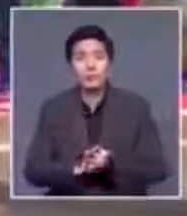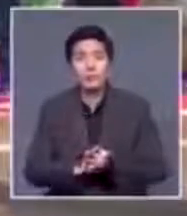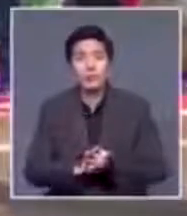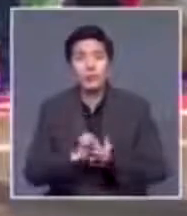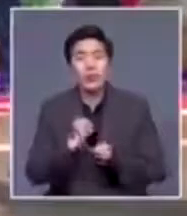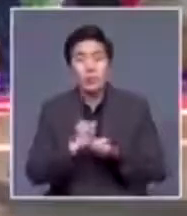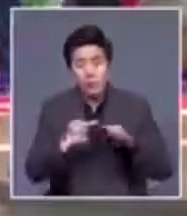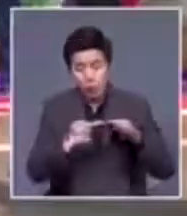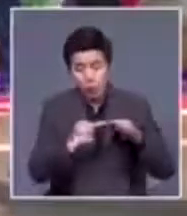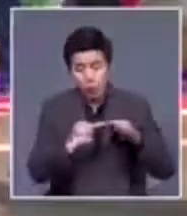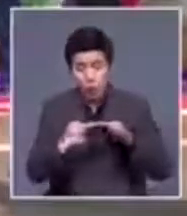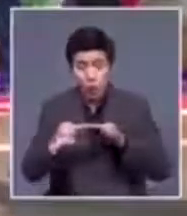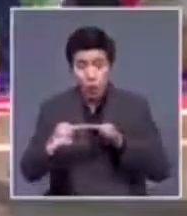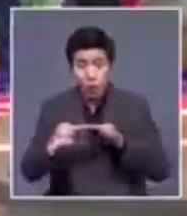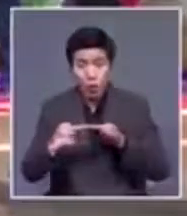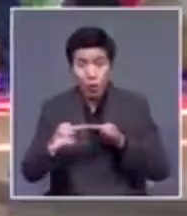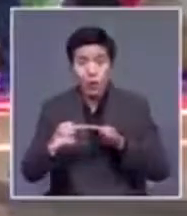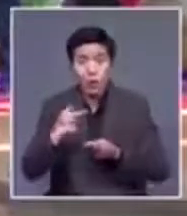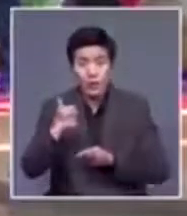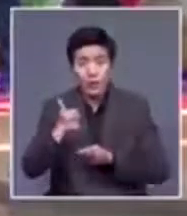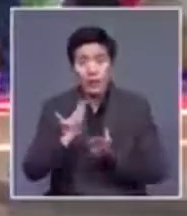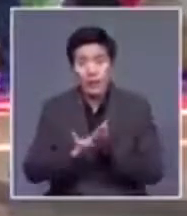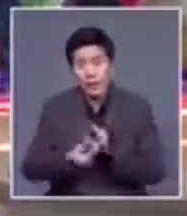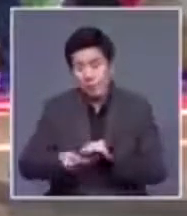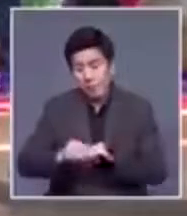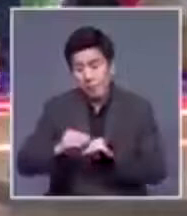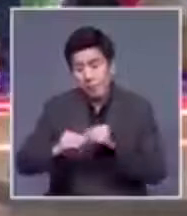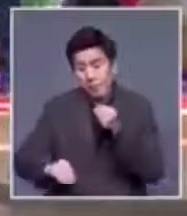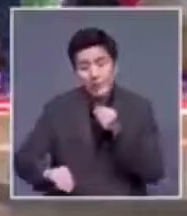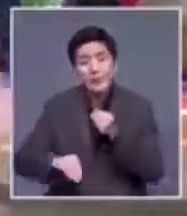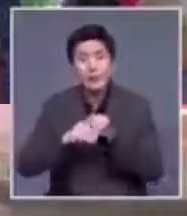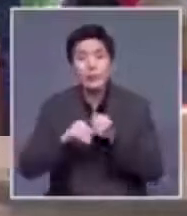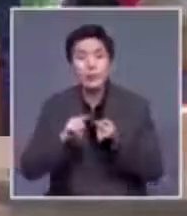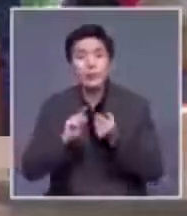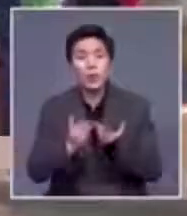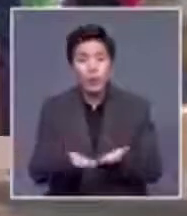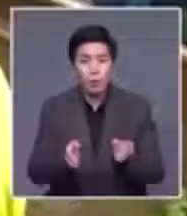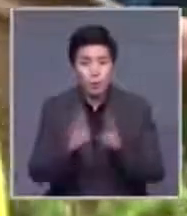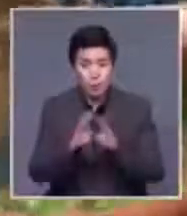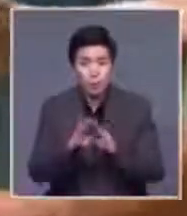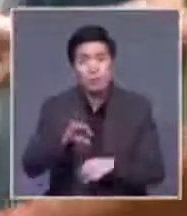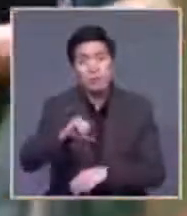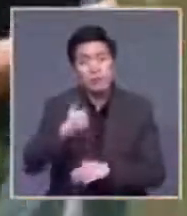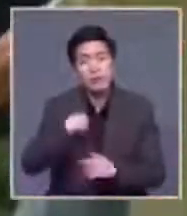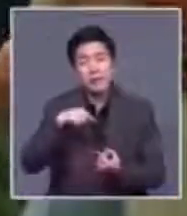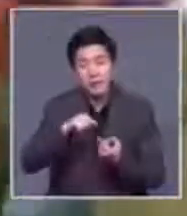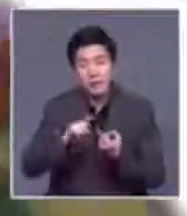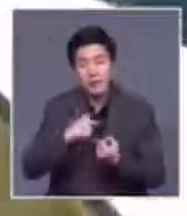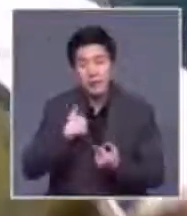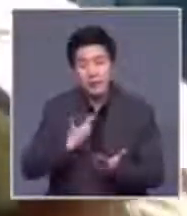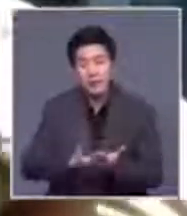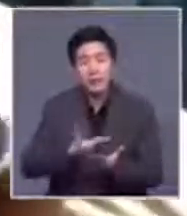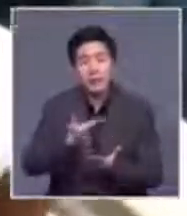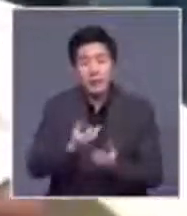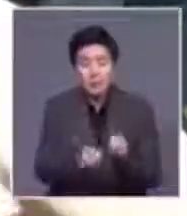อดจ้ะแล้วก็ได้เป็นรายได้เสริมของครอบครัวเนาะอย่างบางทีก็เราไม่ต้องเราซื้อผักมาแล้ว